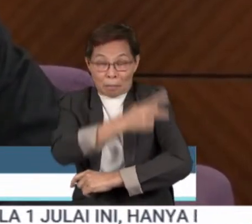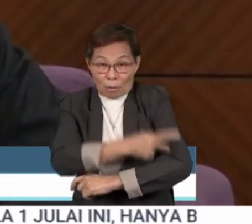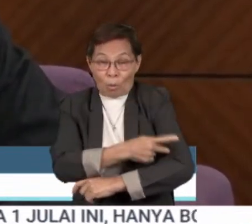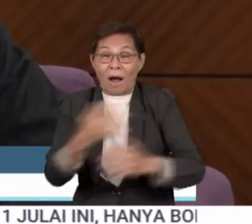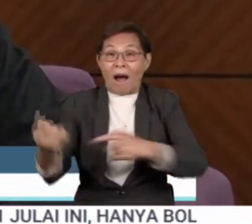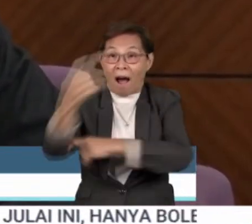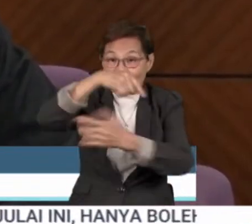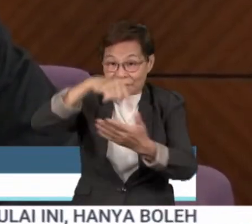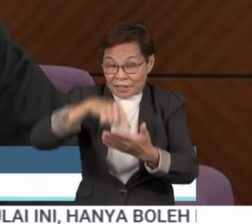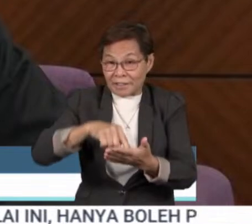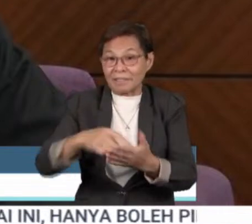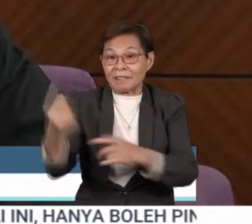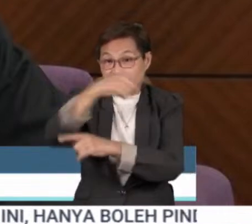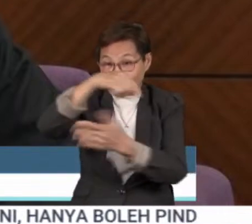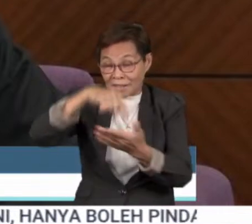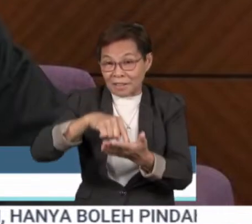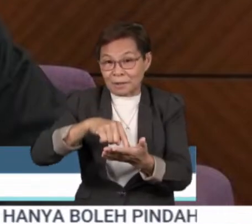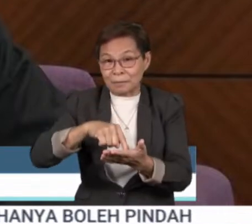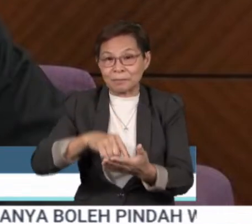hari ini